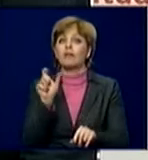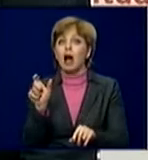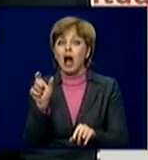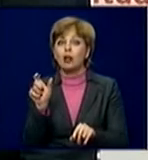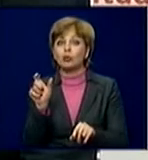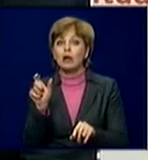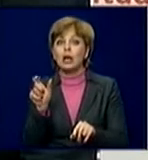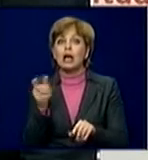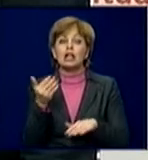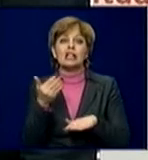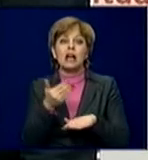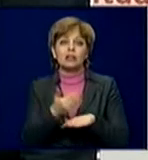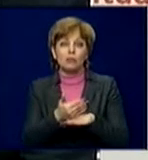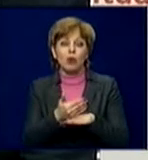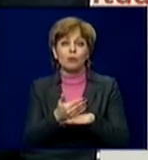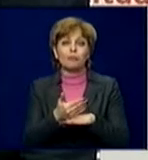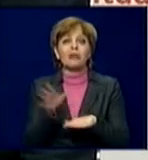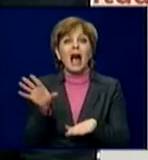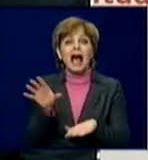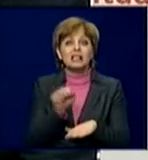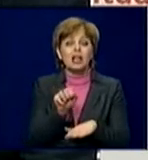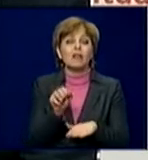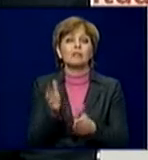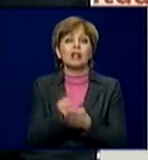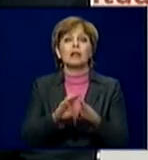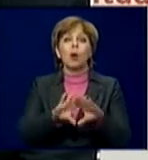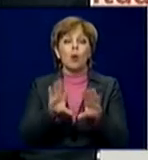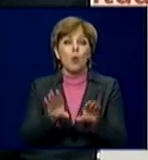izvietoto subordinēto aizdevumu saņēmusi kopā